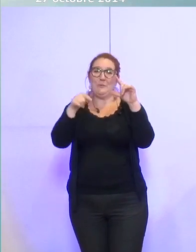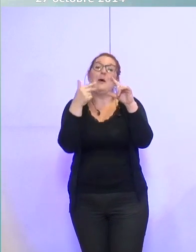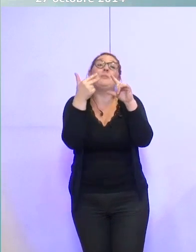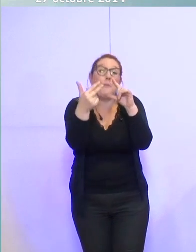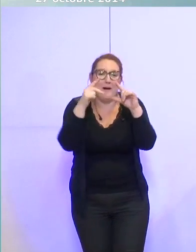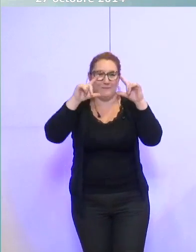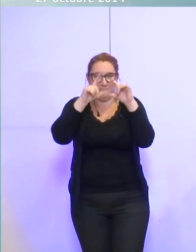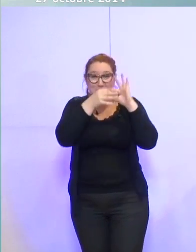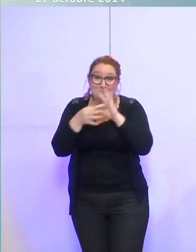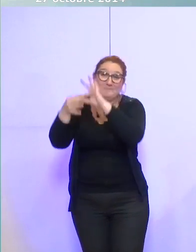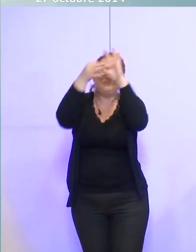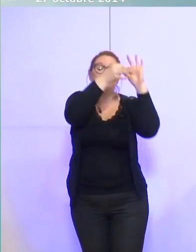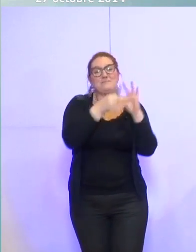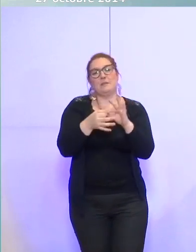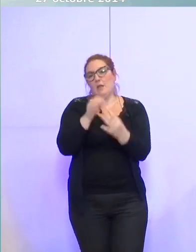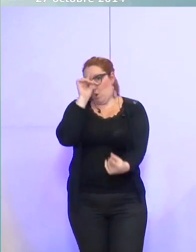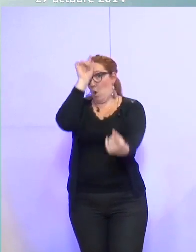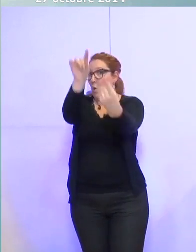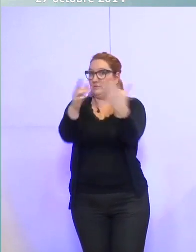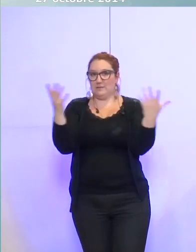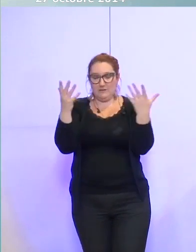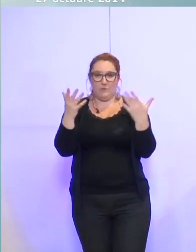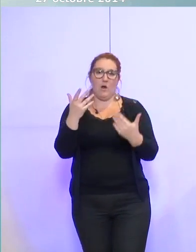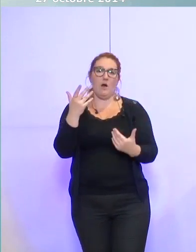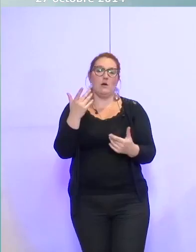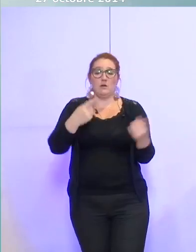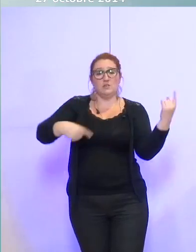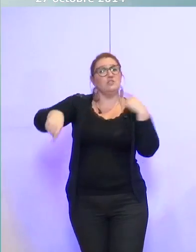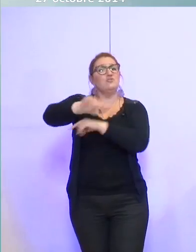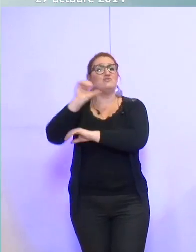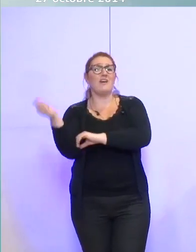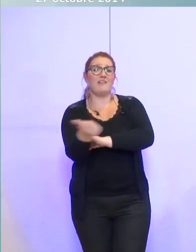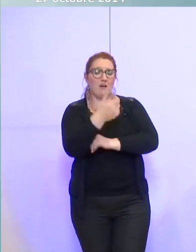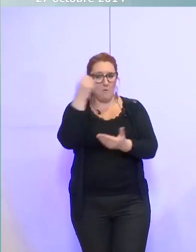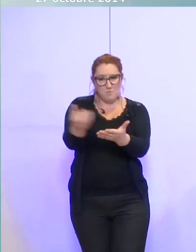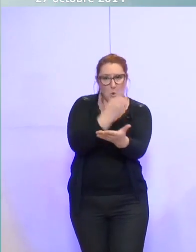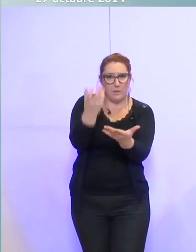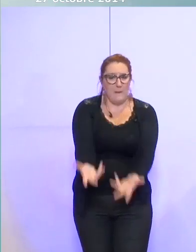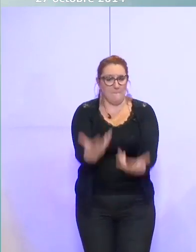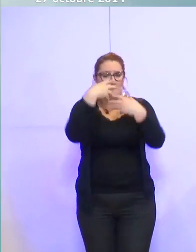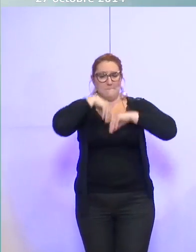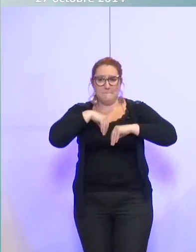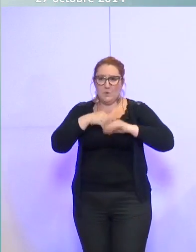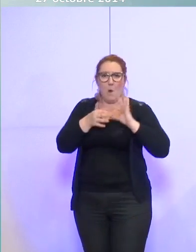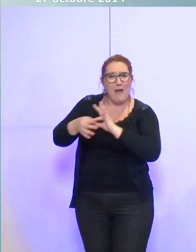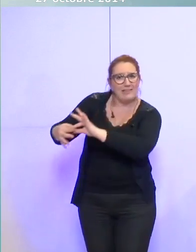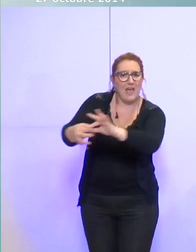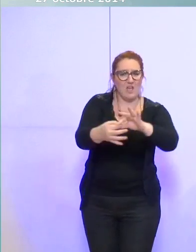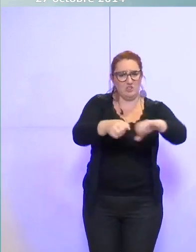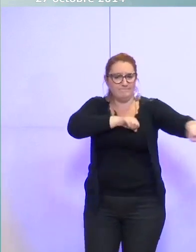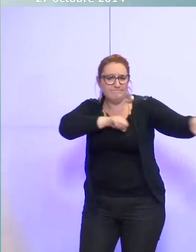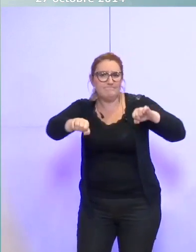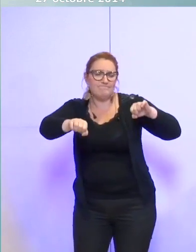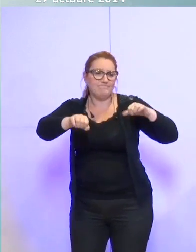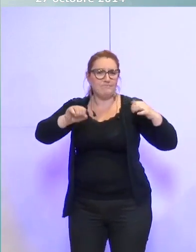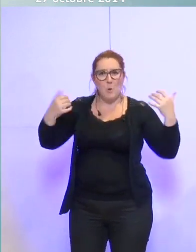Voilà, l'idée, c'est effectivement que l'ensemble de ces acteurs s'emparent de ces données, interagissent et créent de la synergie, de la